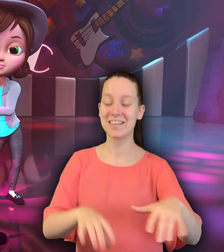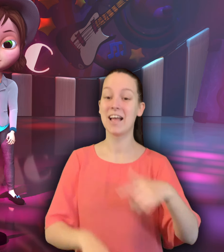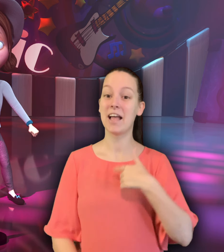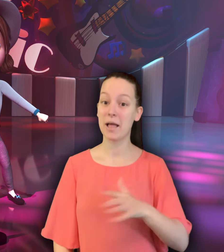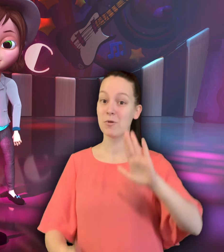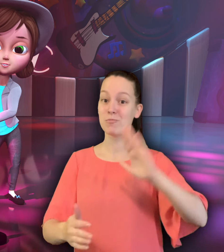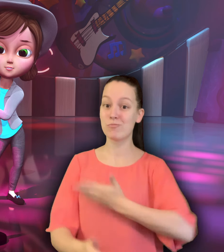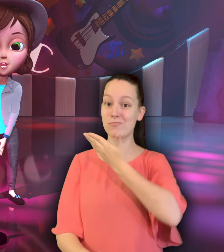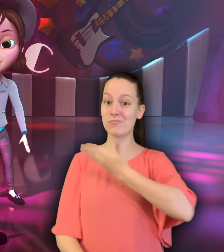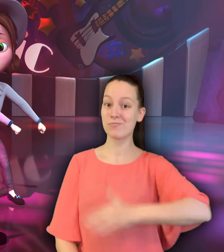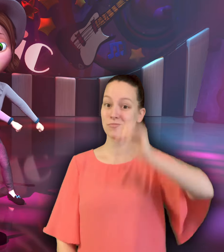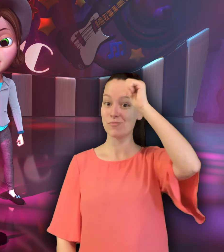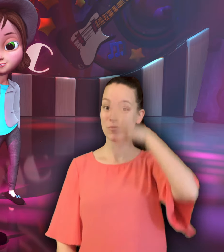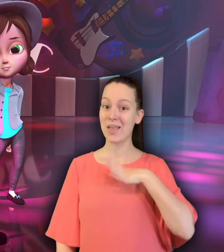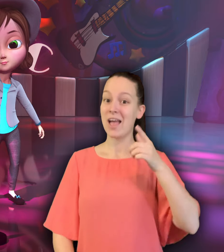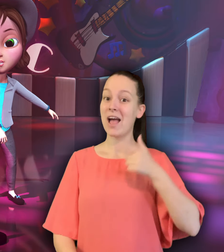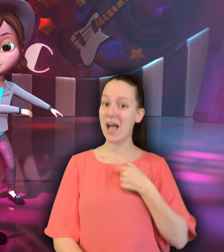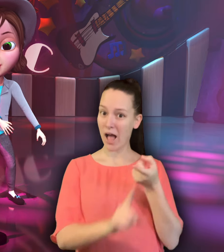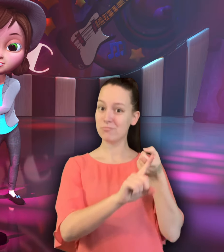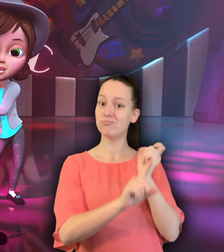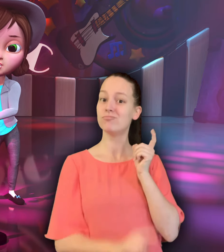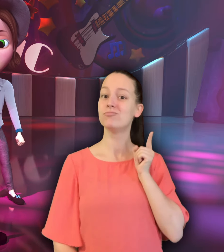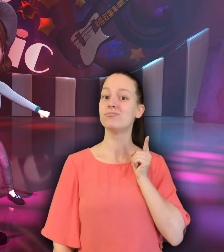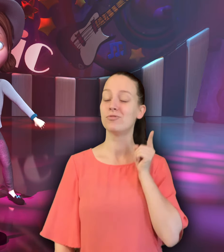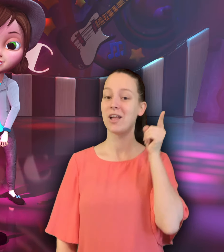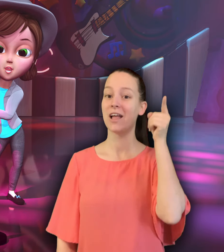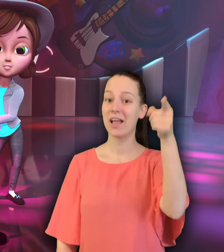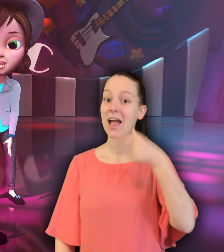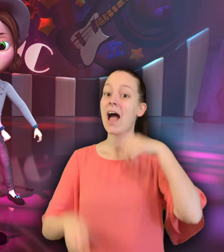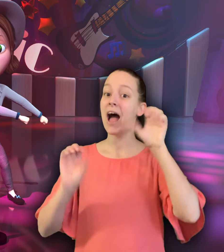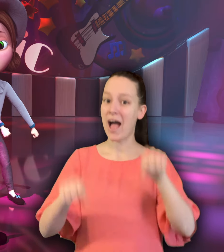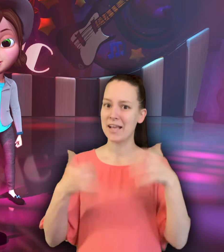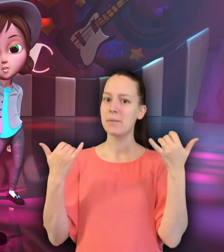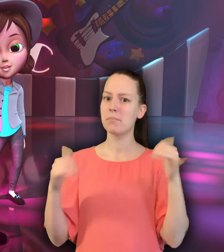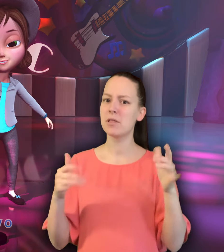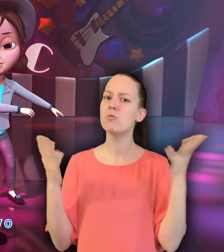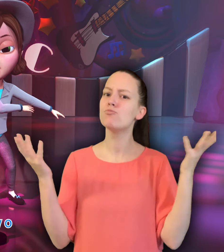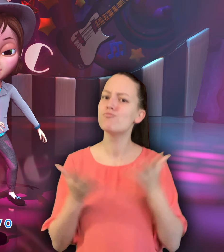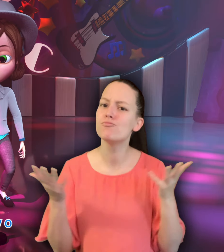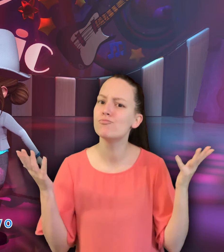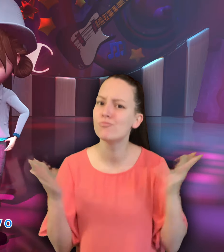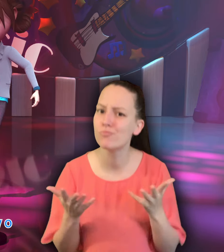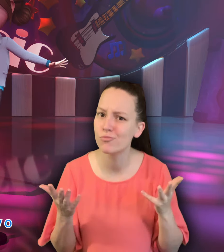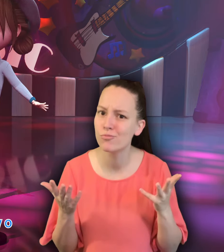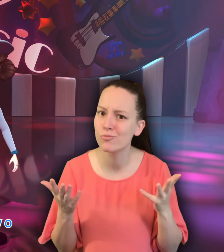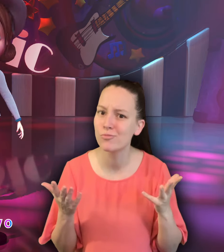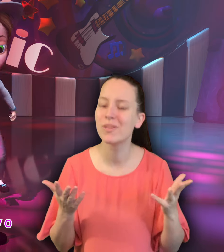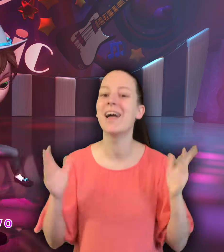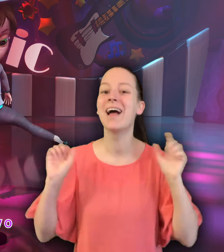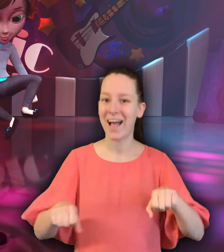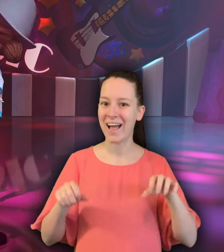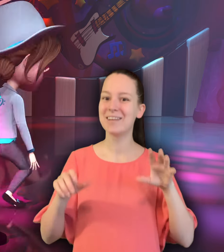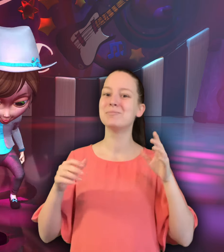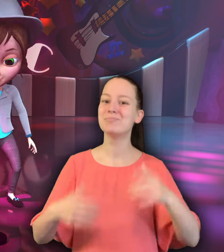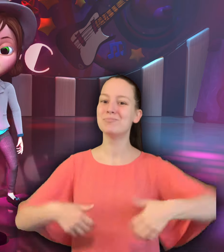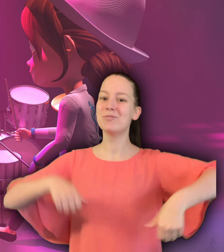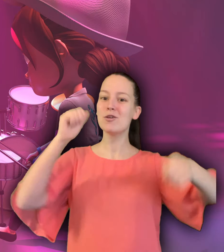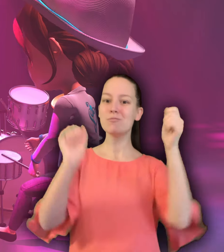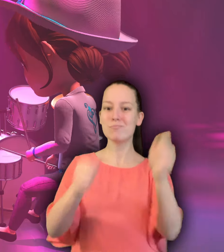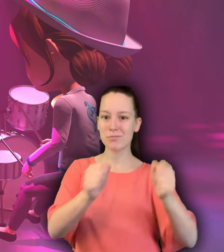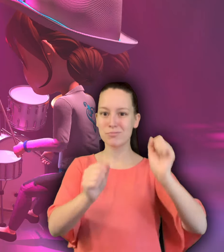ましょう私は音楽得から来た上手に太鼓叩いて